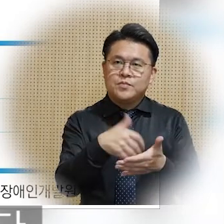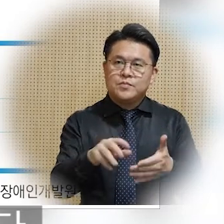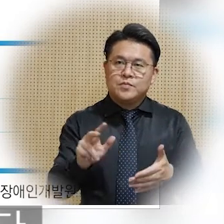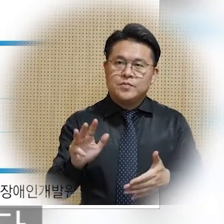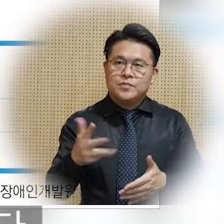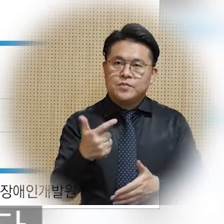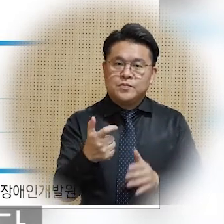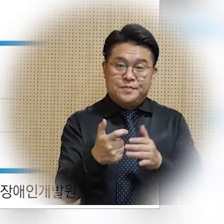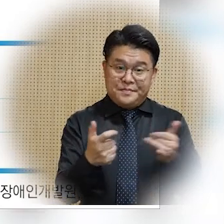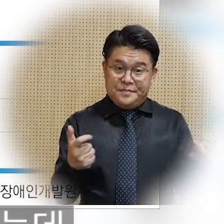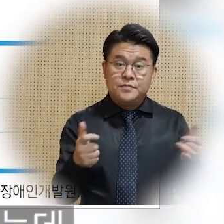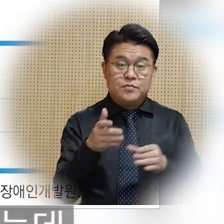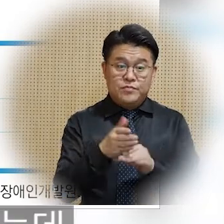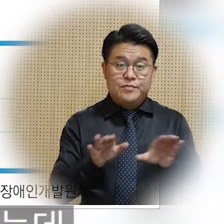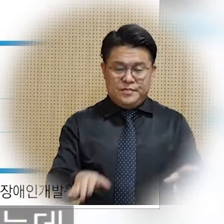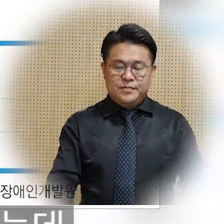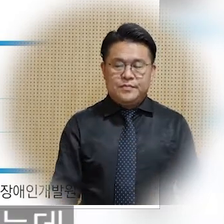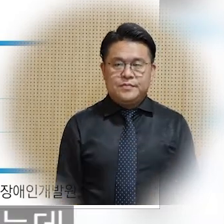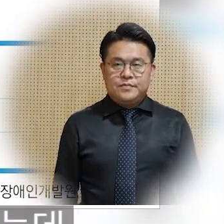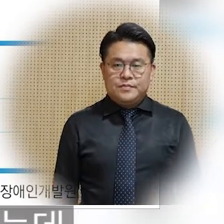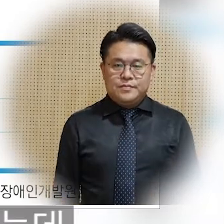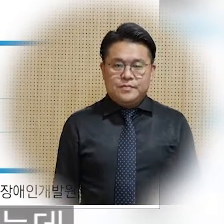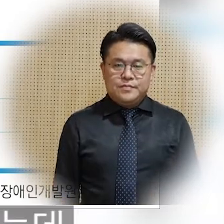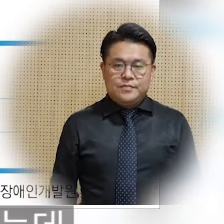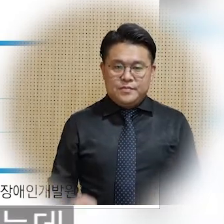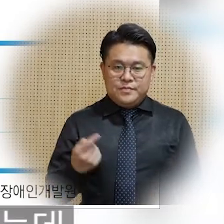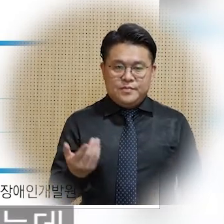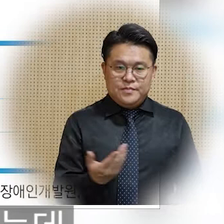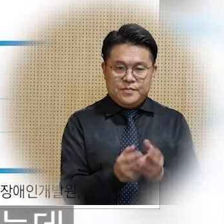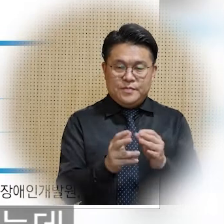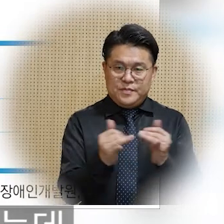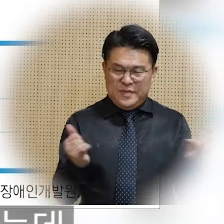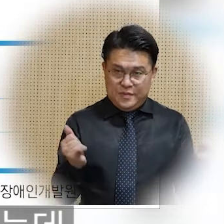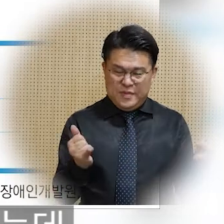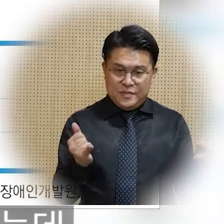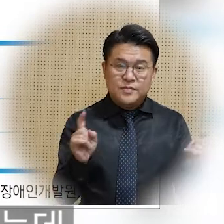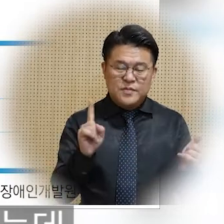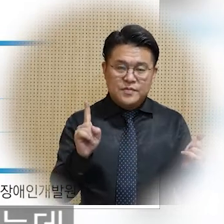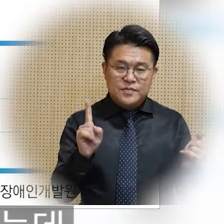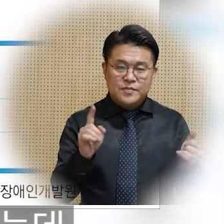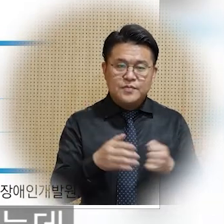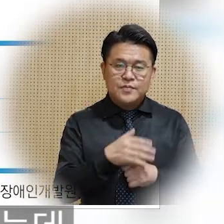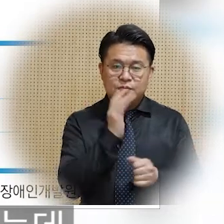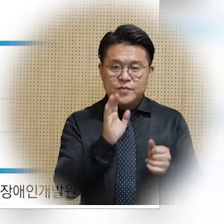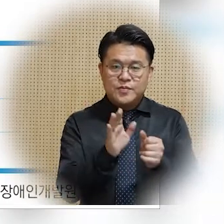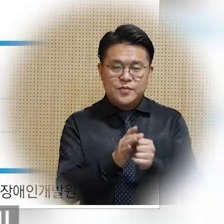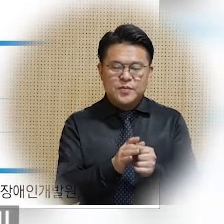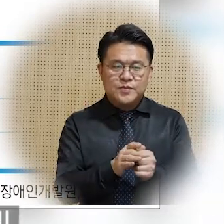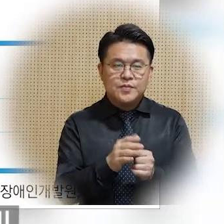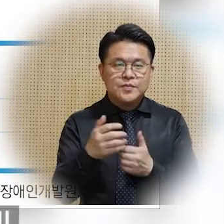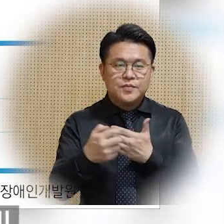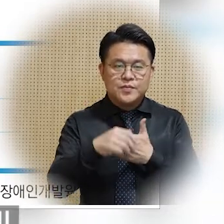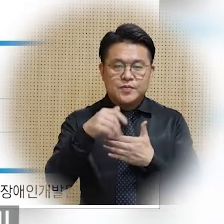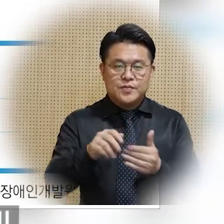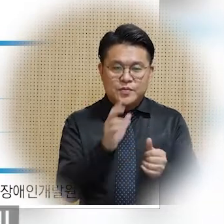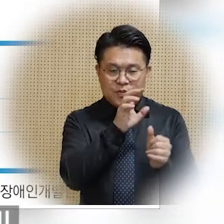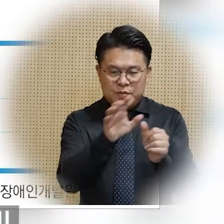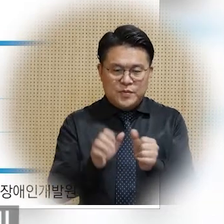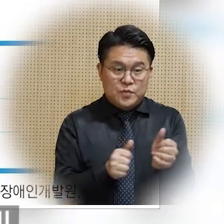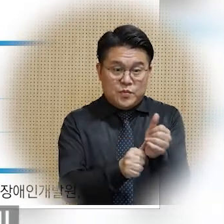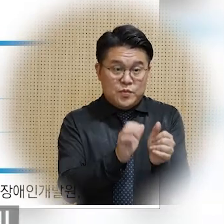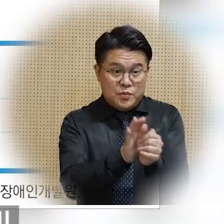되고 있는 상황입니다. 자, 다음은 이제 발달장애인 요양보호사 보조 관련된 직무가 또 있는데, 어르신분들,